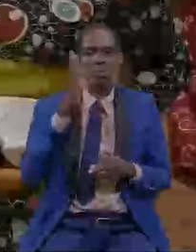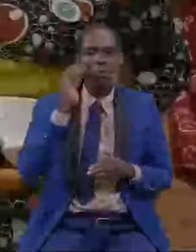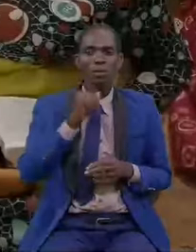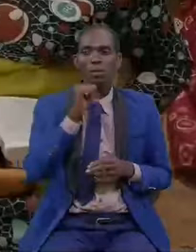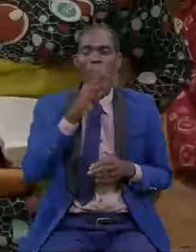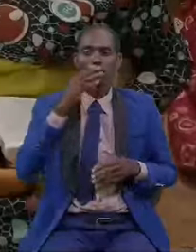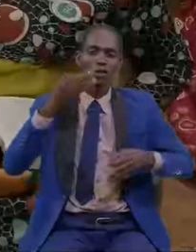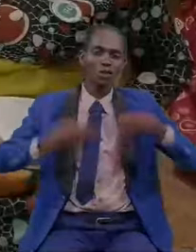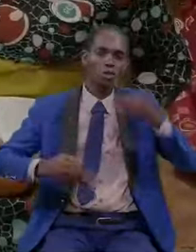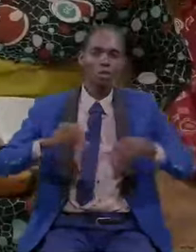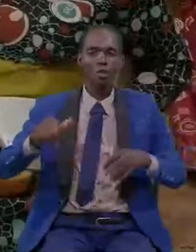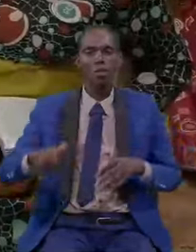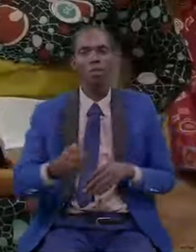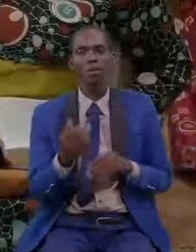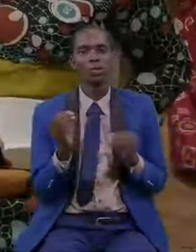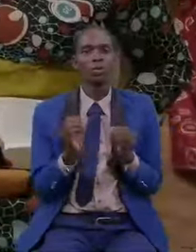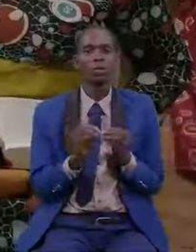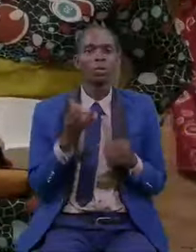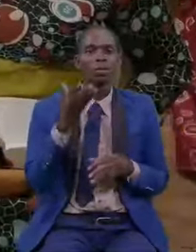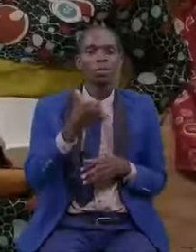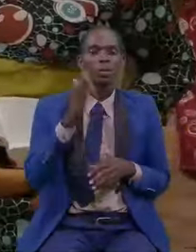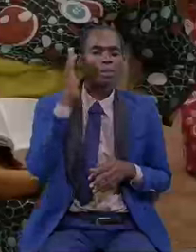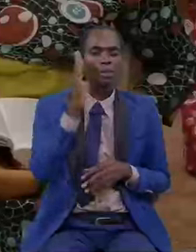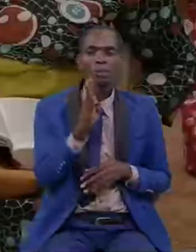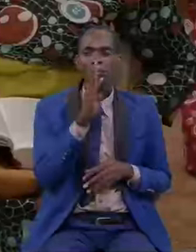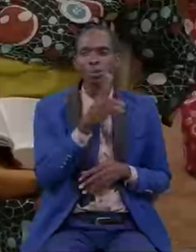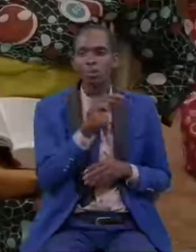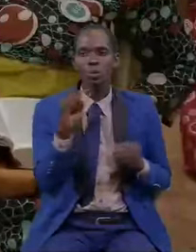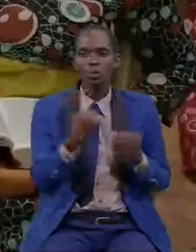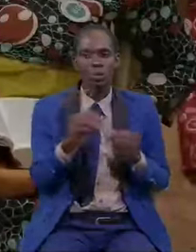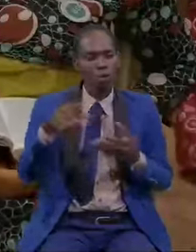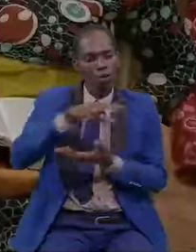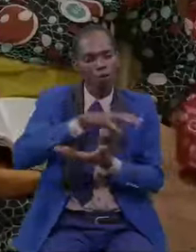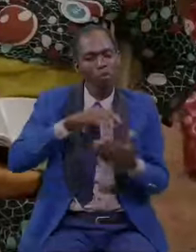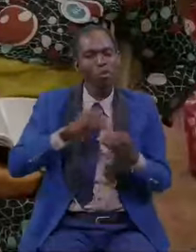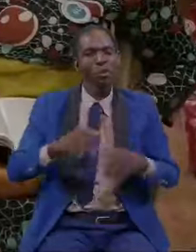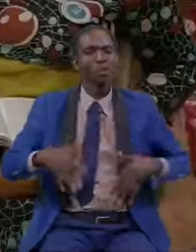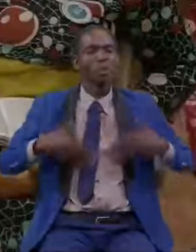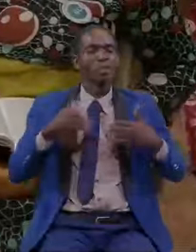jugé. Il n'y aura plus de confusion dans votre vie.